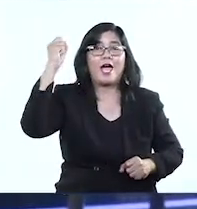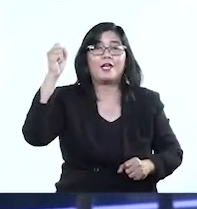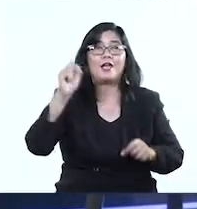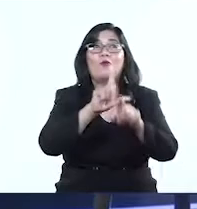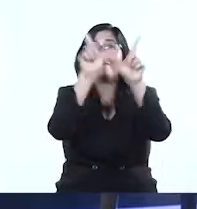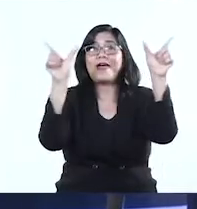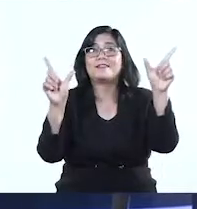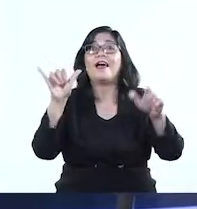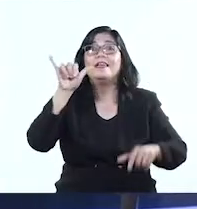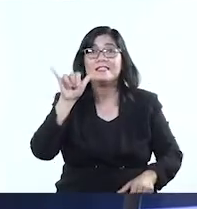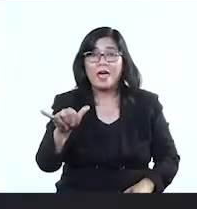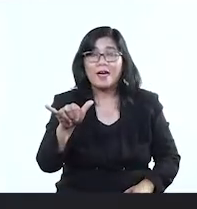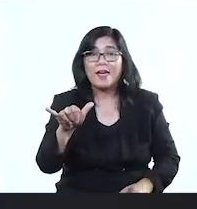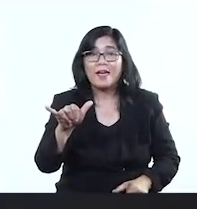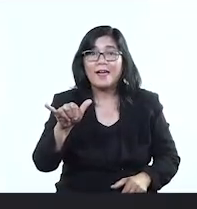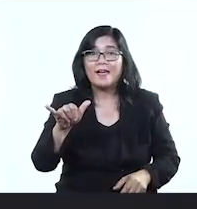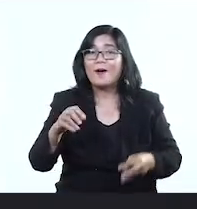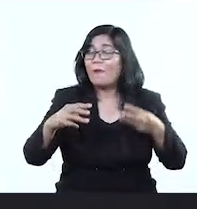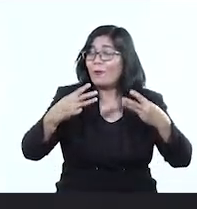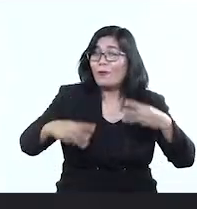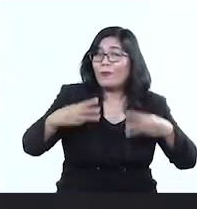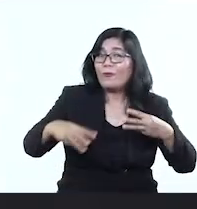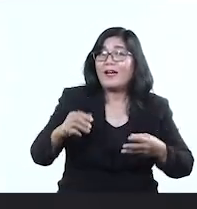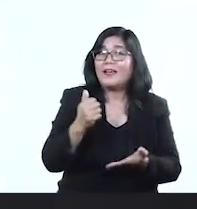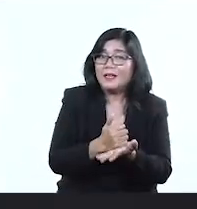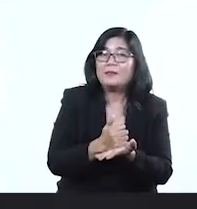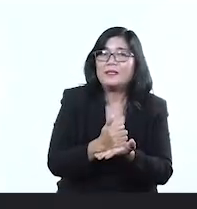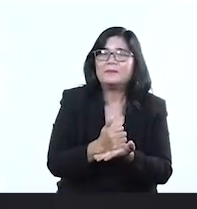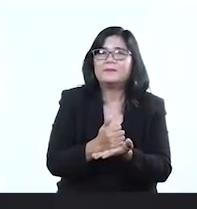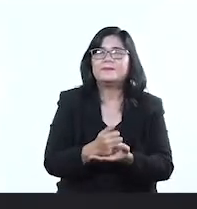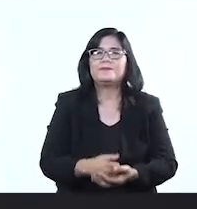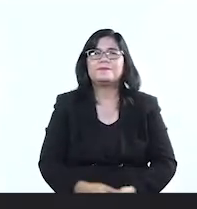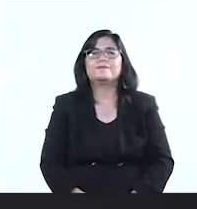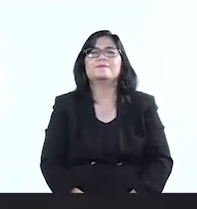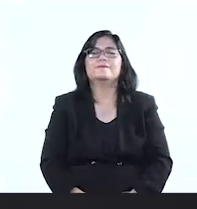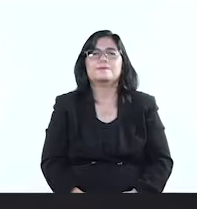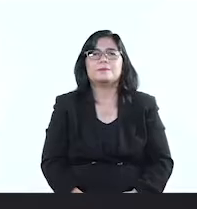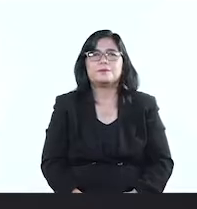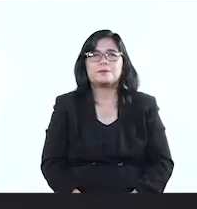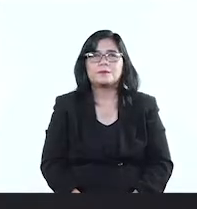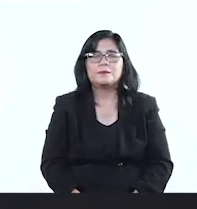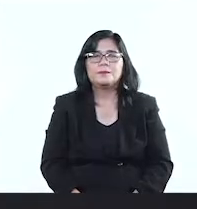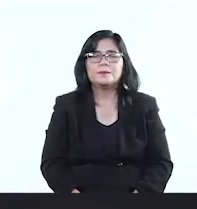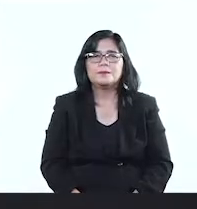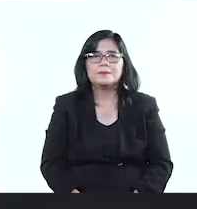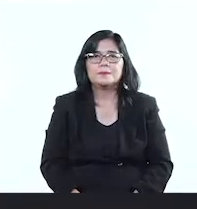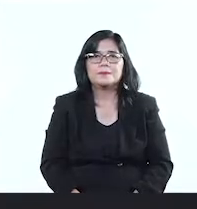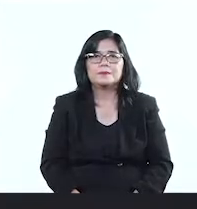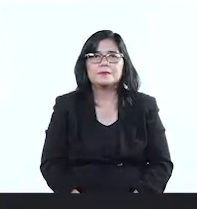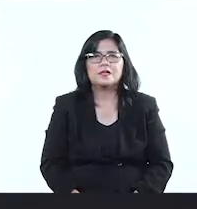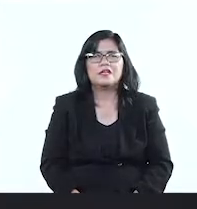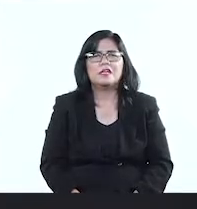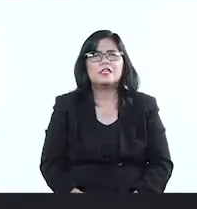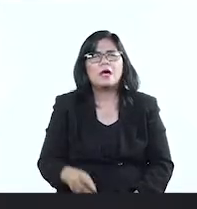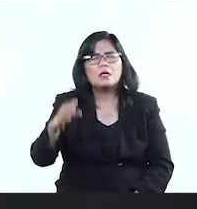hi hu wood Hai Beb Hai tapi